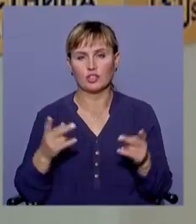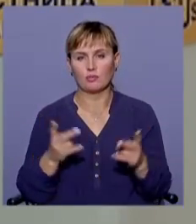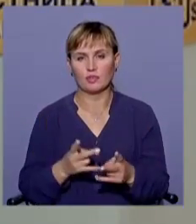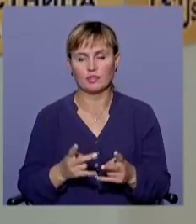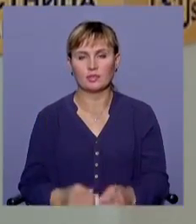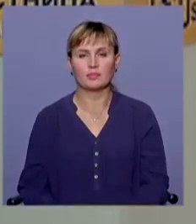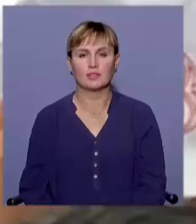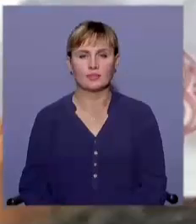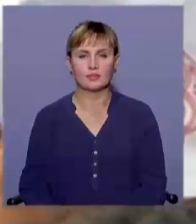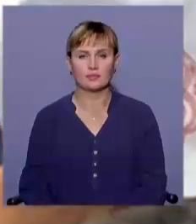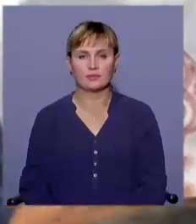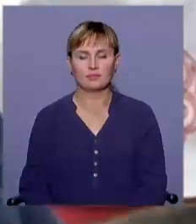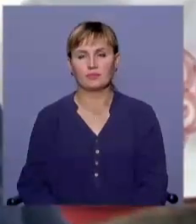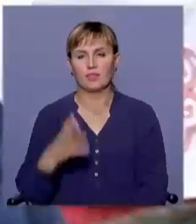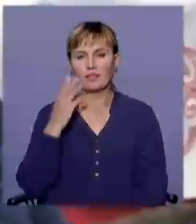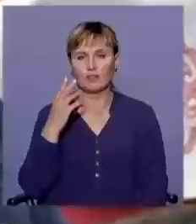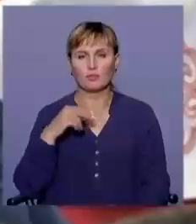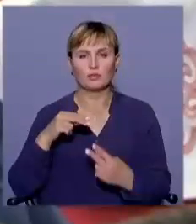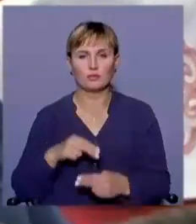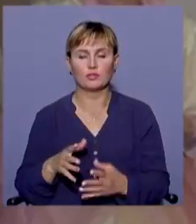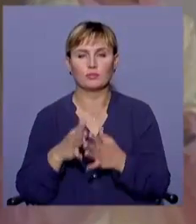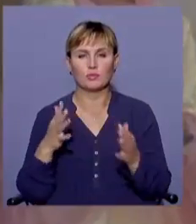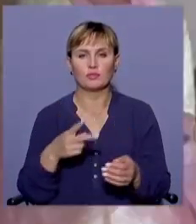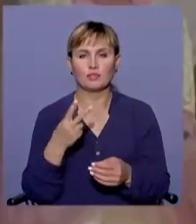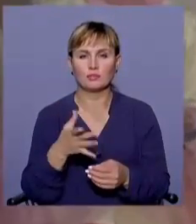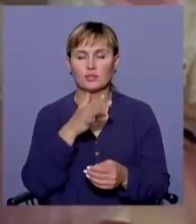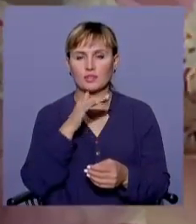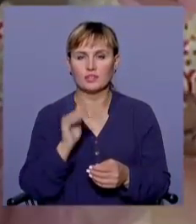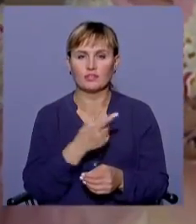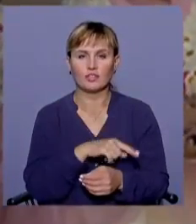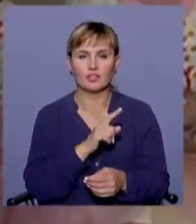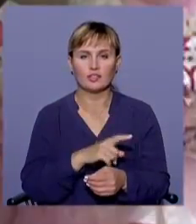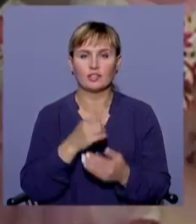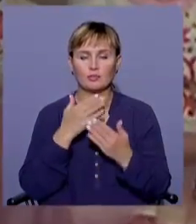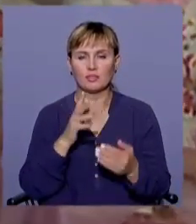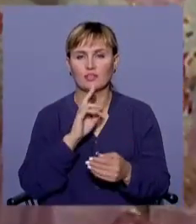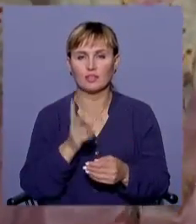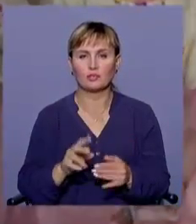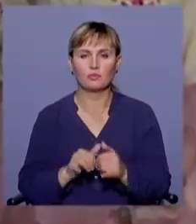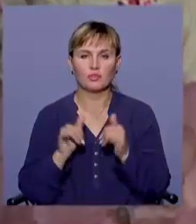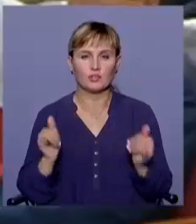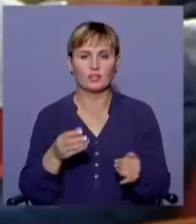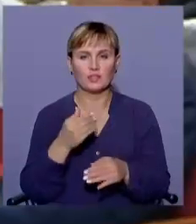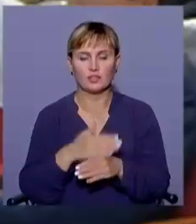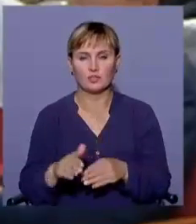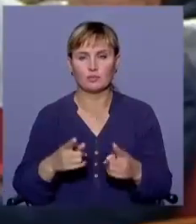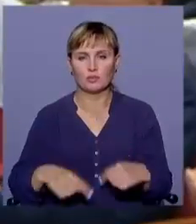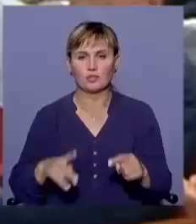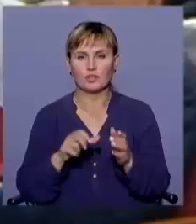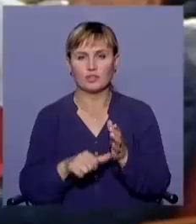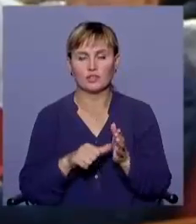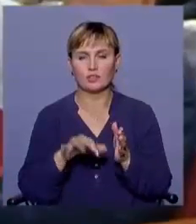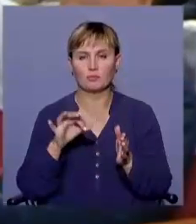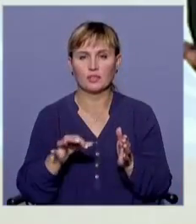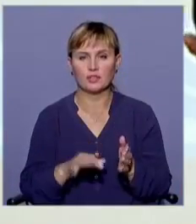необходимую помощь. В Алматы трудятся более 25 тысяч врачей. За последние пару лет увеличилось финансирование учреждений на